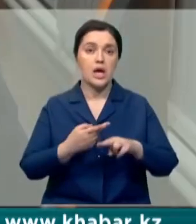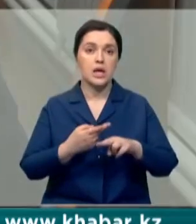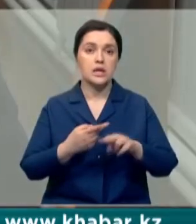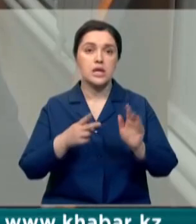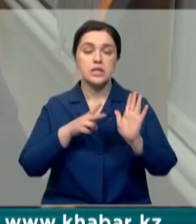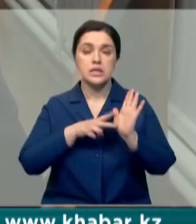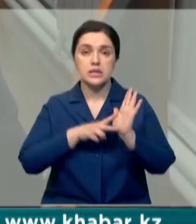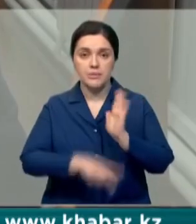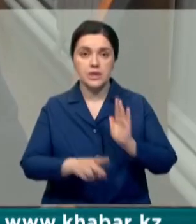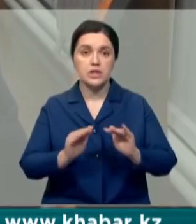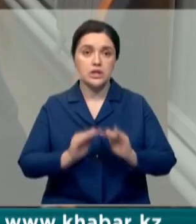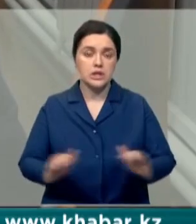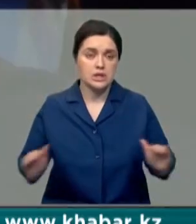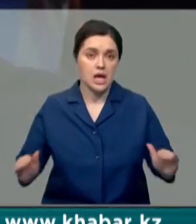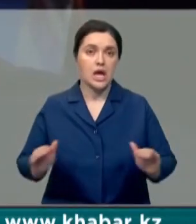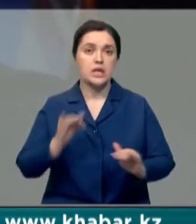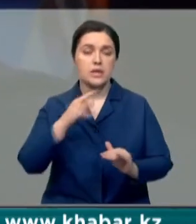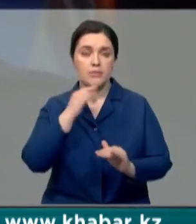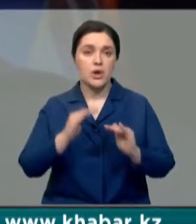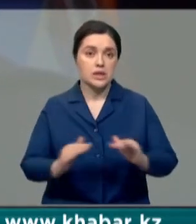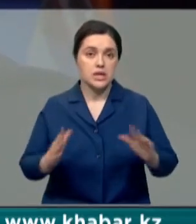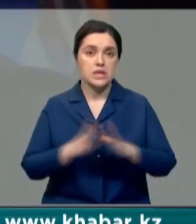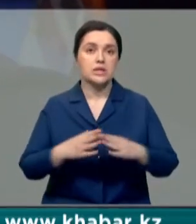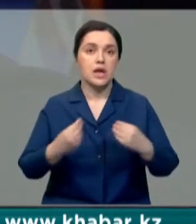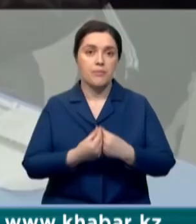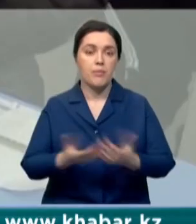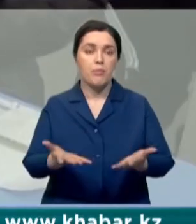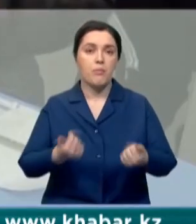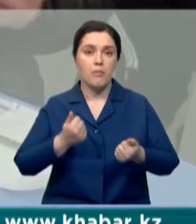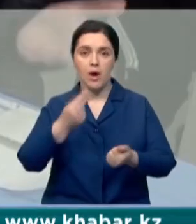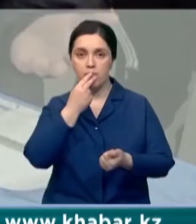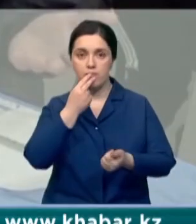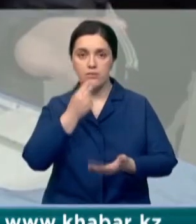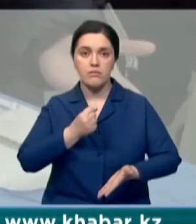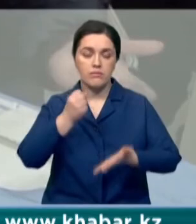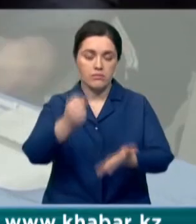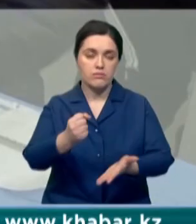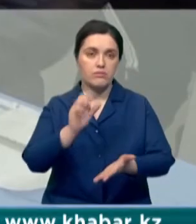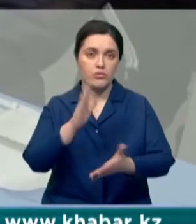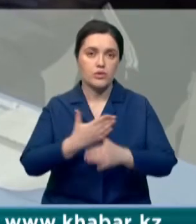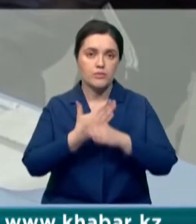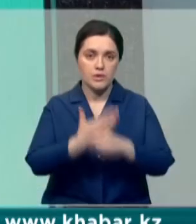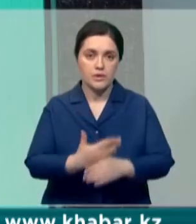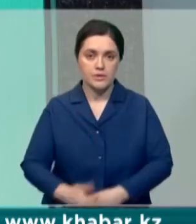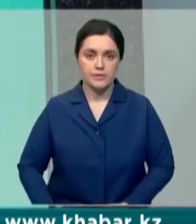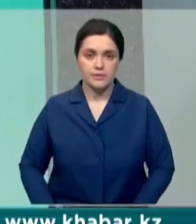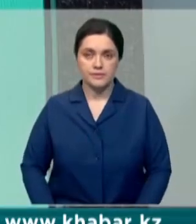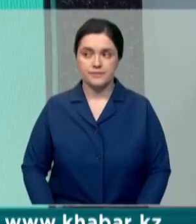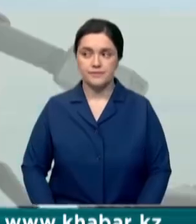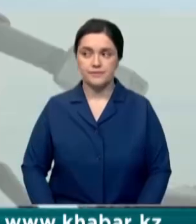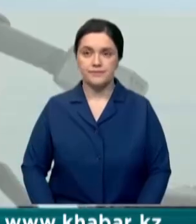Наряду с этим свыше 7000 детей из многодетных семей получат продуктовые и гигиенические наборы.